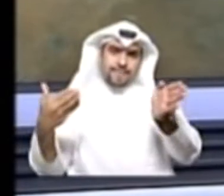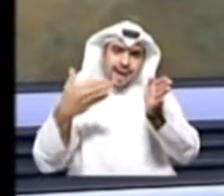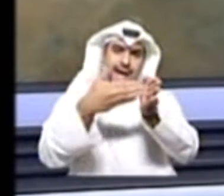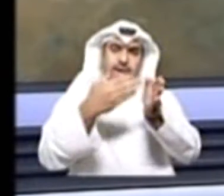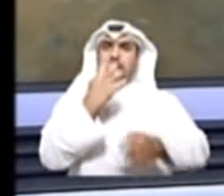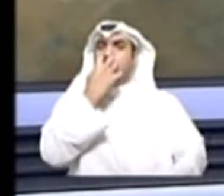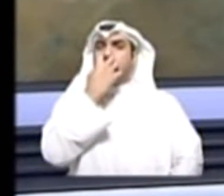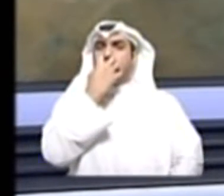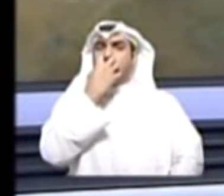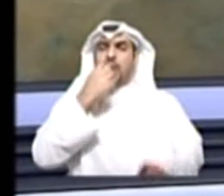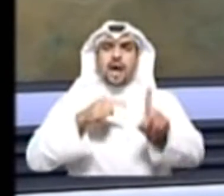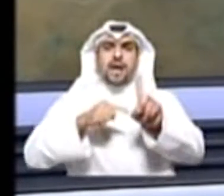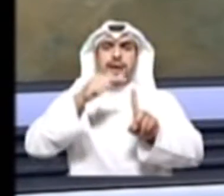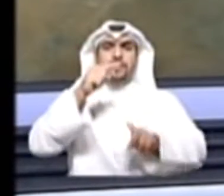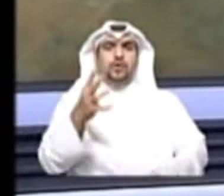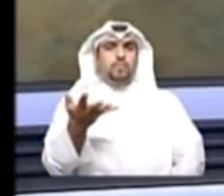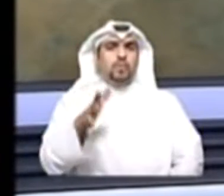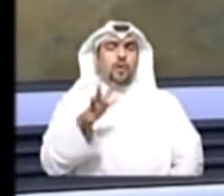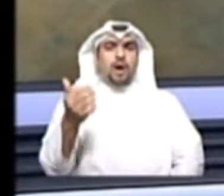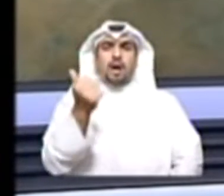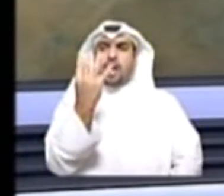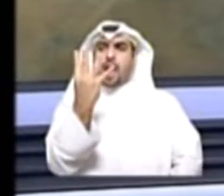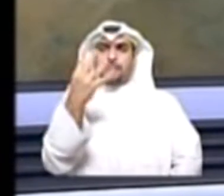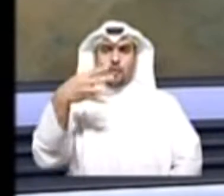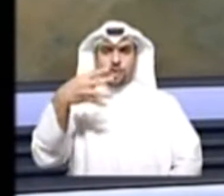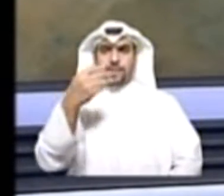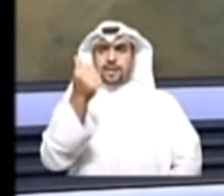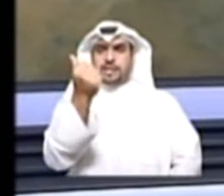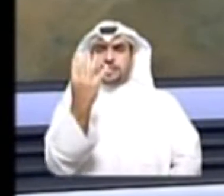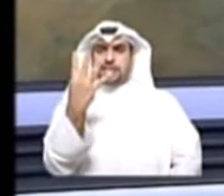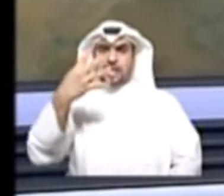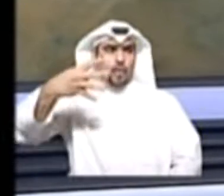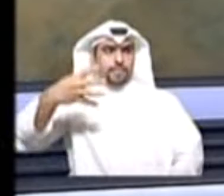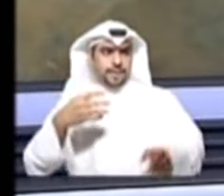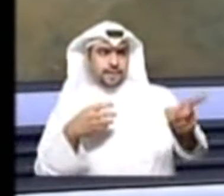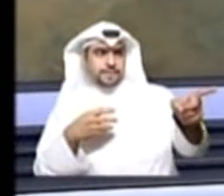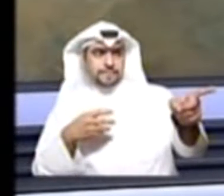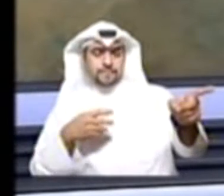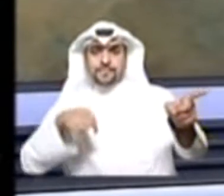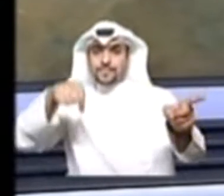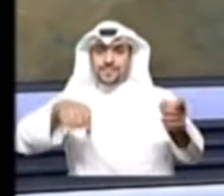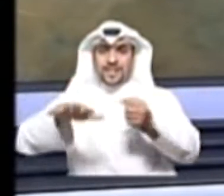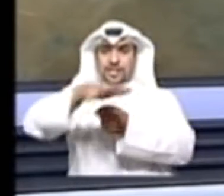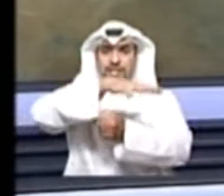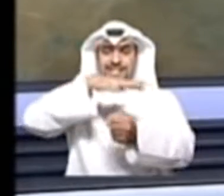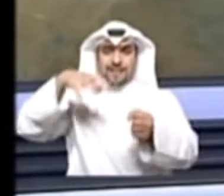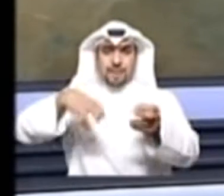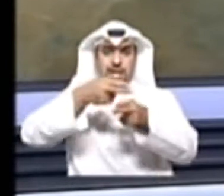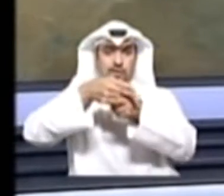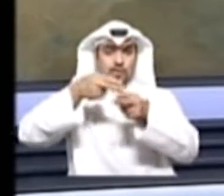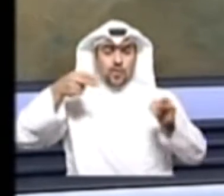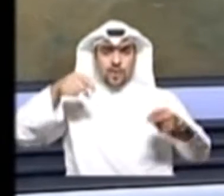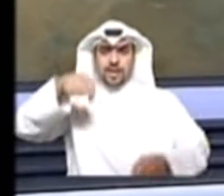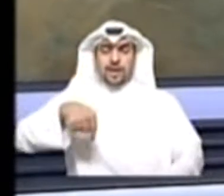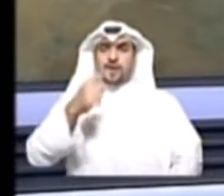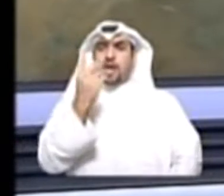المتوقعة 44 إلى 46 في مطار الكويت الدولي بمدينة الكويت 46، في إلتشة وربو وبيان 41 إلى 44